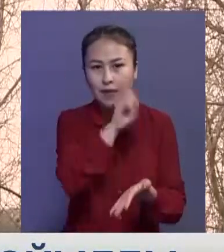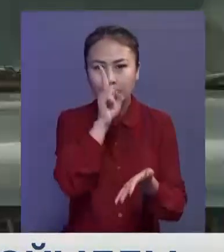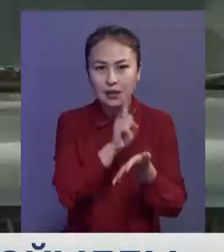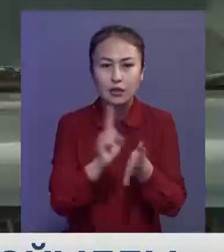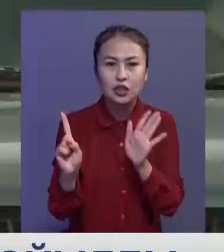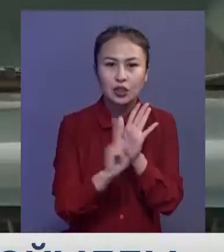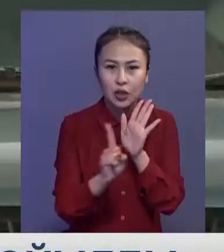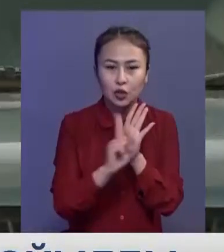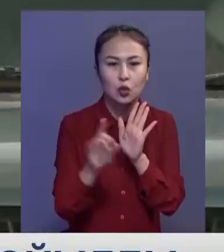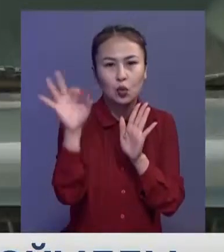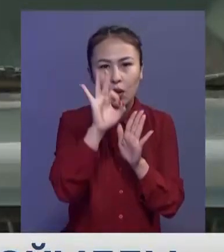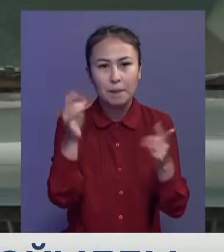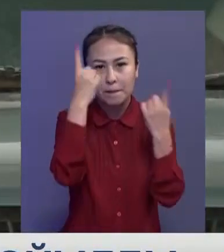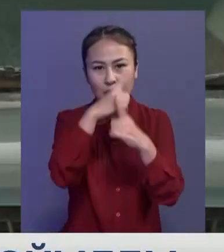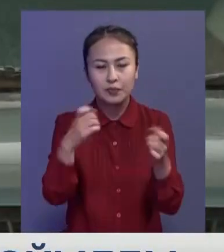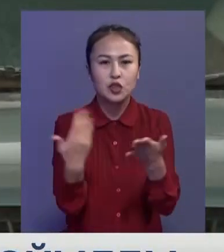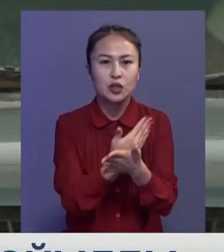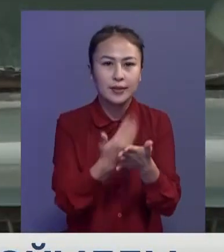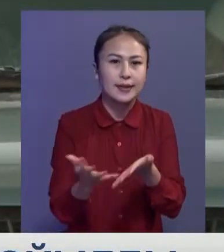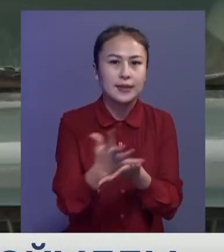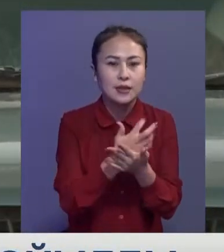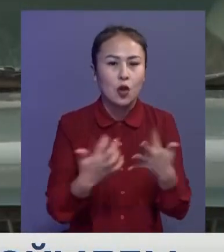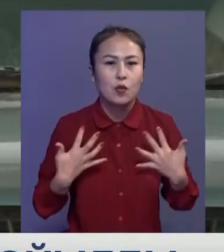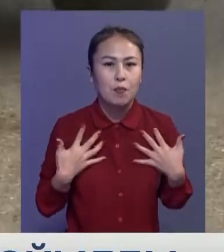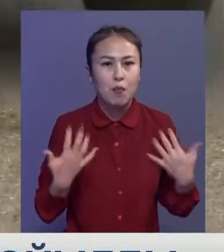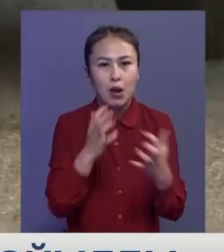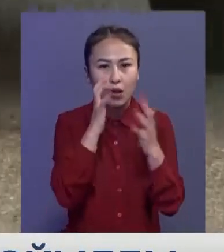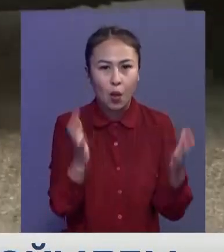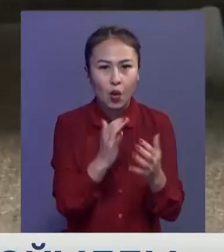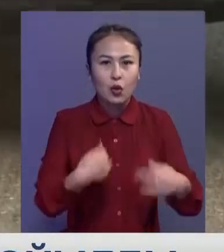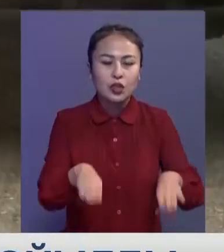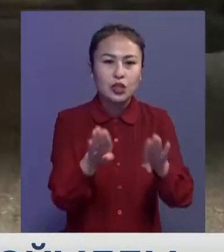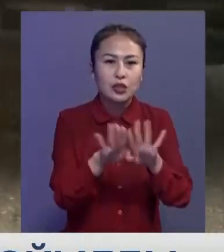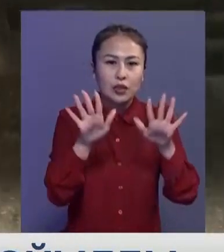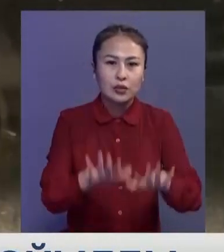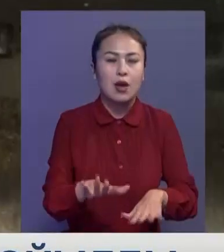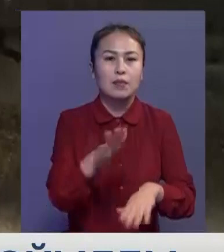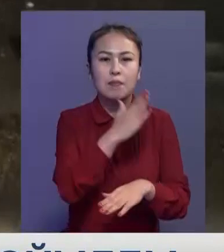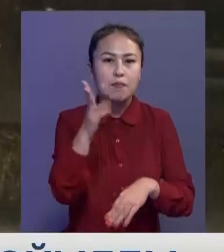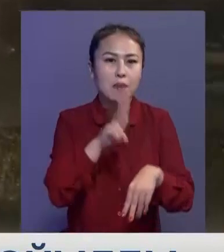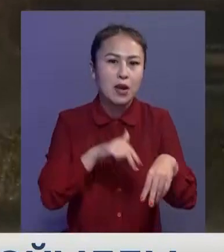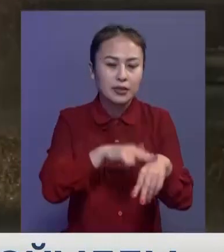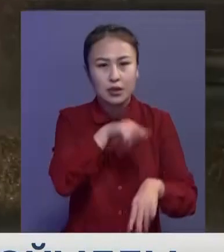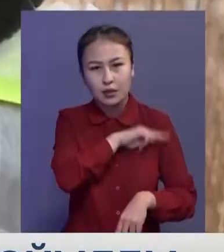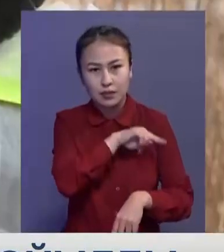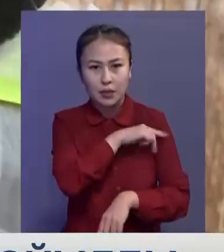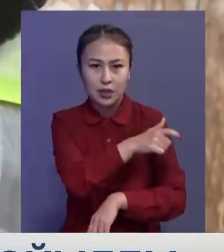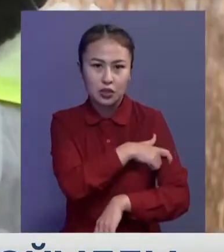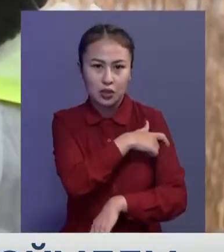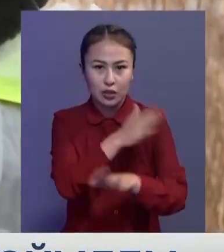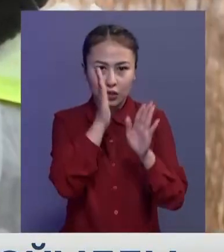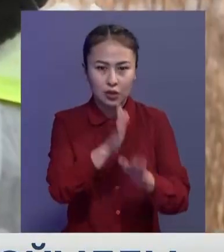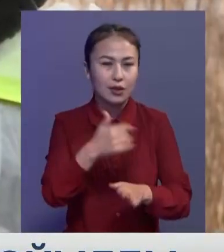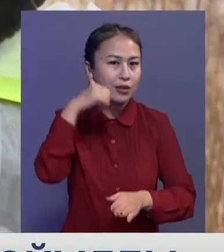қалаға кіріп шығатындар туралы мәлімет жинақтап жолаушылардың денсаулығын бақылау. Бұл жерде 50-ден астам полиция қызметкері кезекшілік